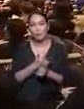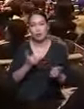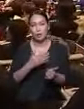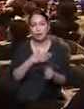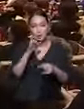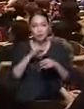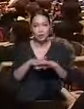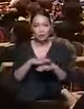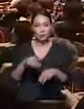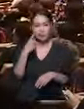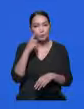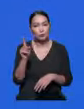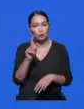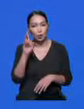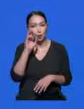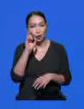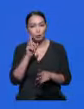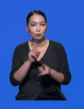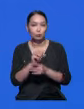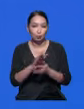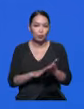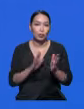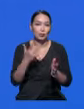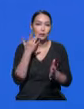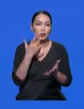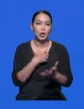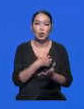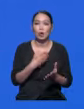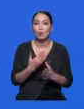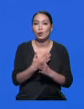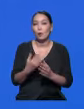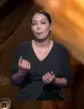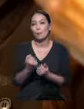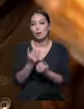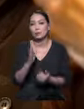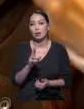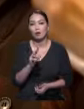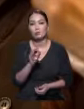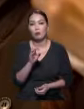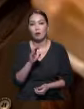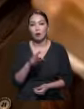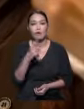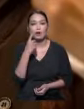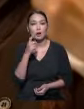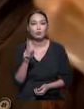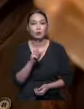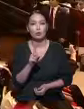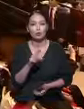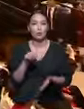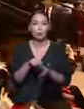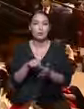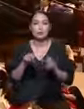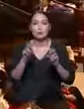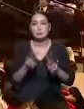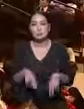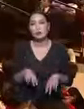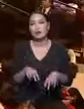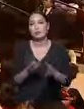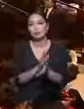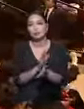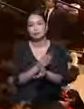Он подчеркнул, что государство продолжит оказывать им необходимую поддержку. Касым-Жомарт Токаев отметил предоставление специальных квот в